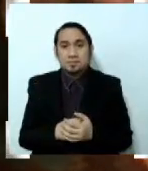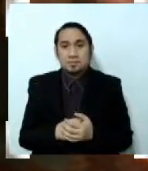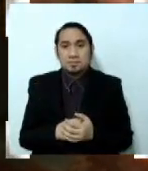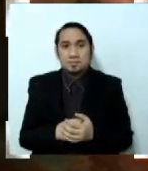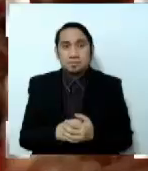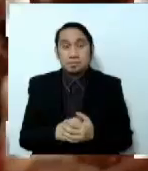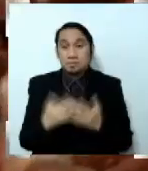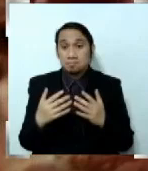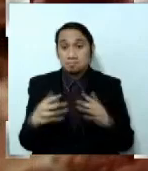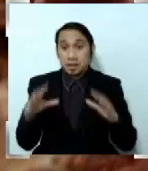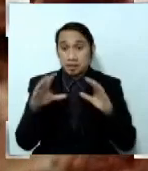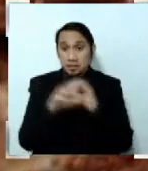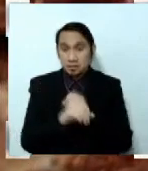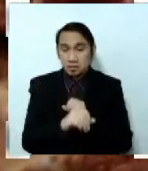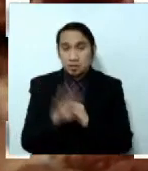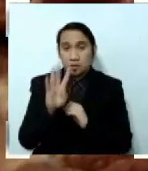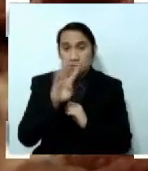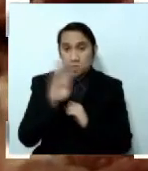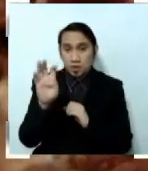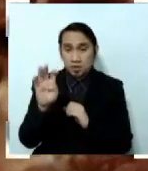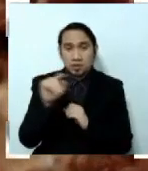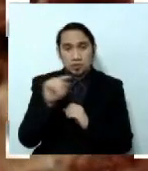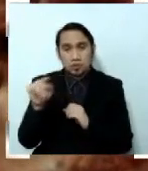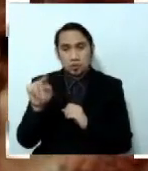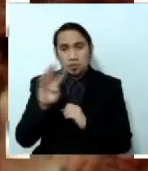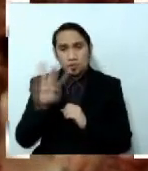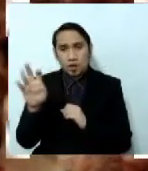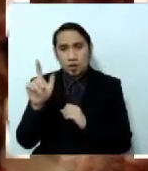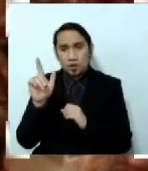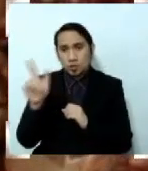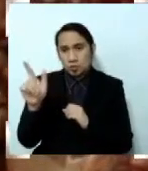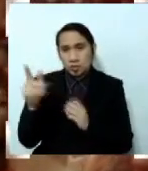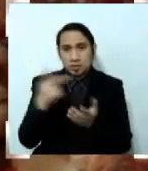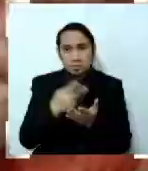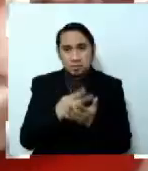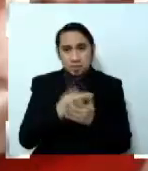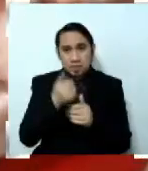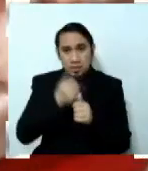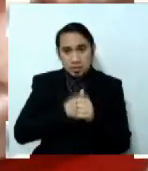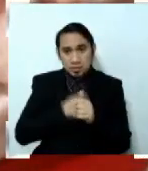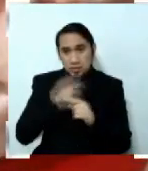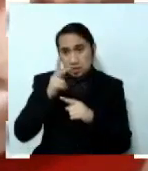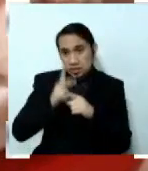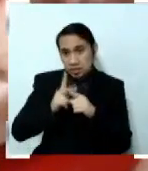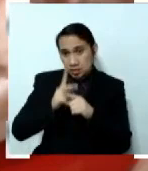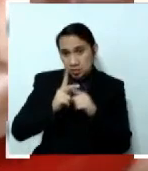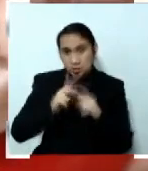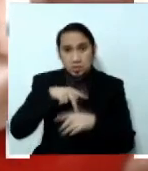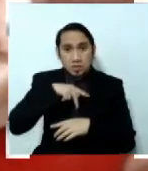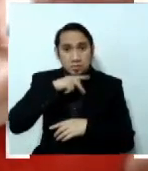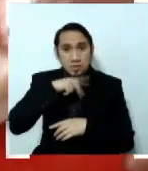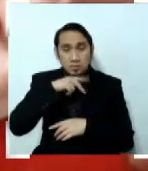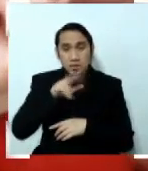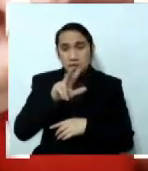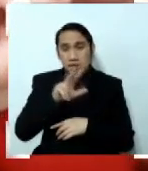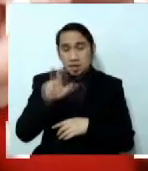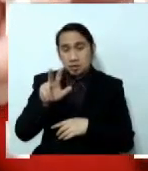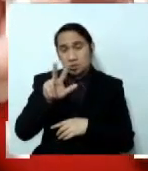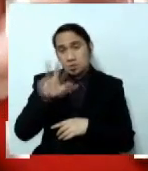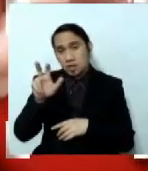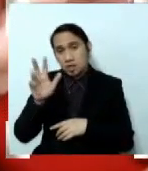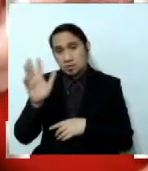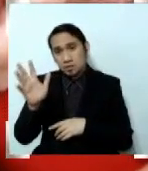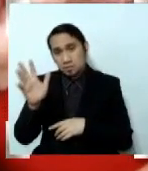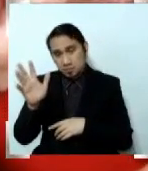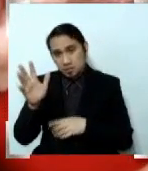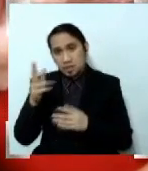Matapos pumalo sa 400 hanggang 420 pesos ang kada kilo ng baboy noon, 330 hanggang 350 pesos na lang ang